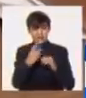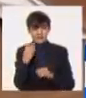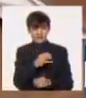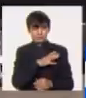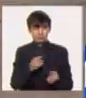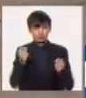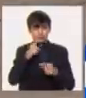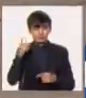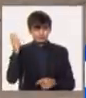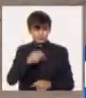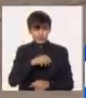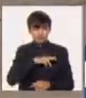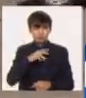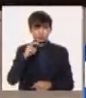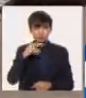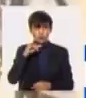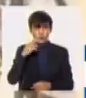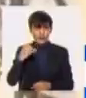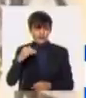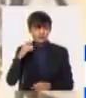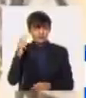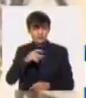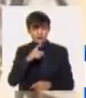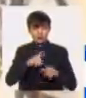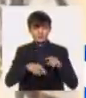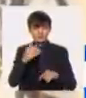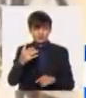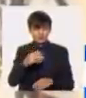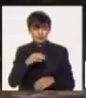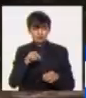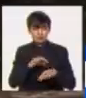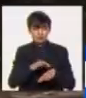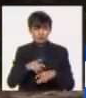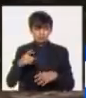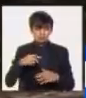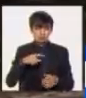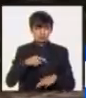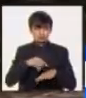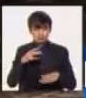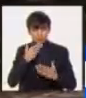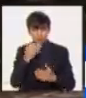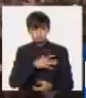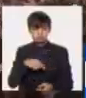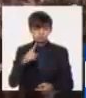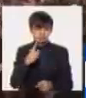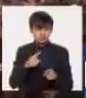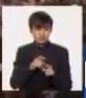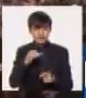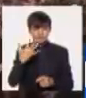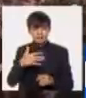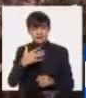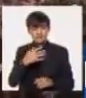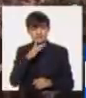от прилетевшего из Дубая родственника, у которого болезнь протекала без симптомов. Самое тяжелое состояние было у